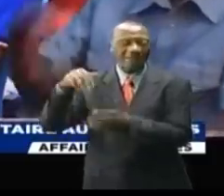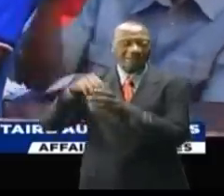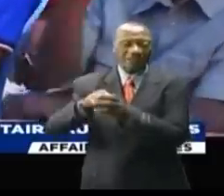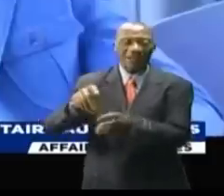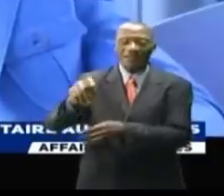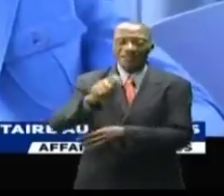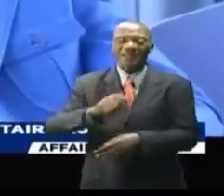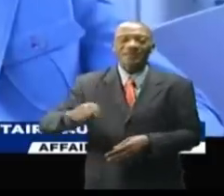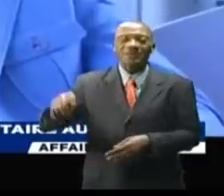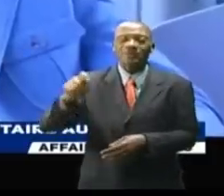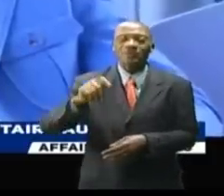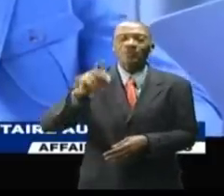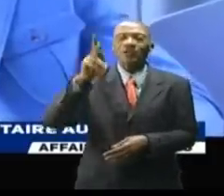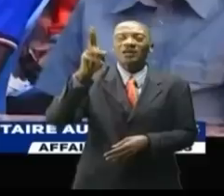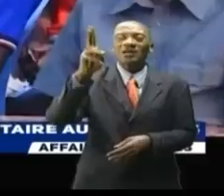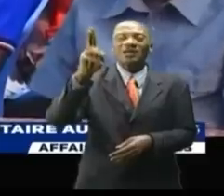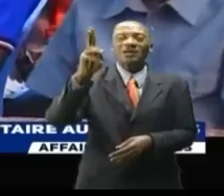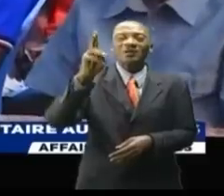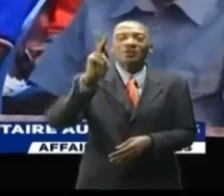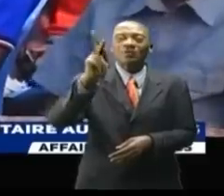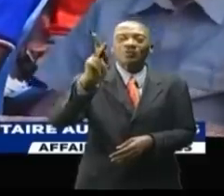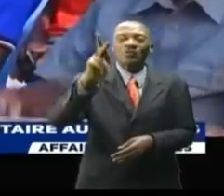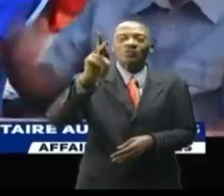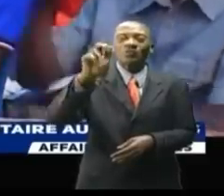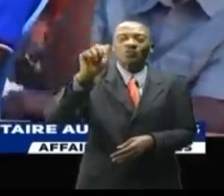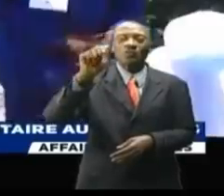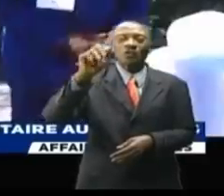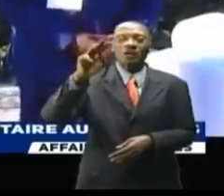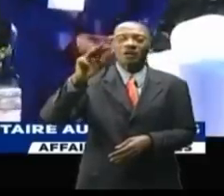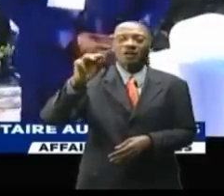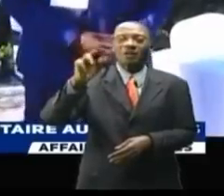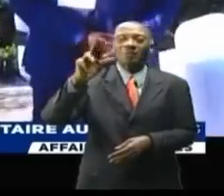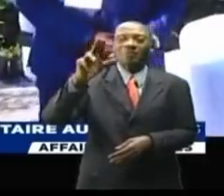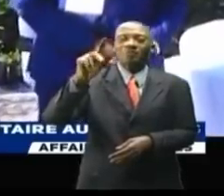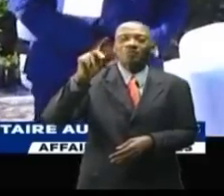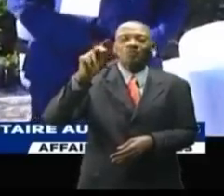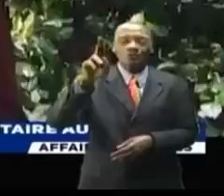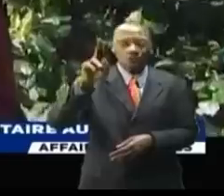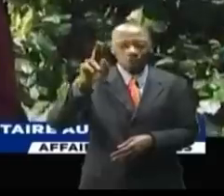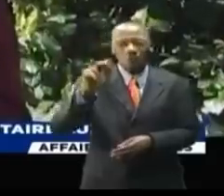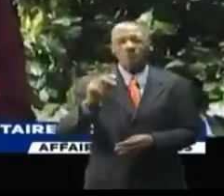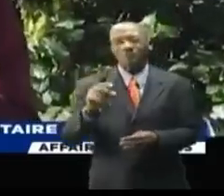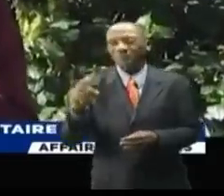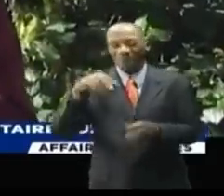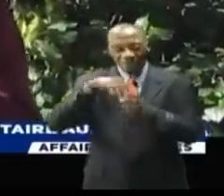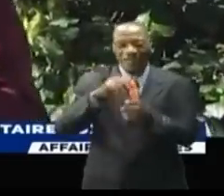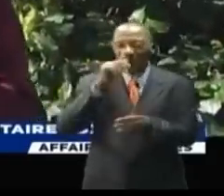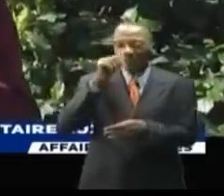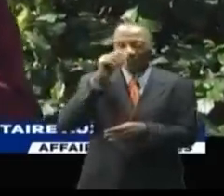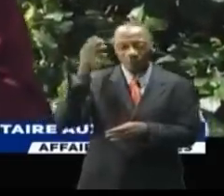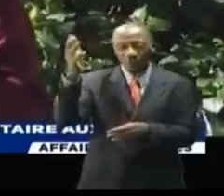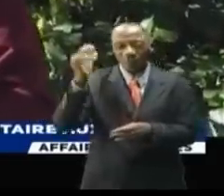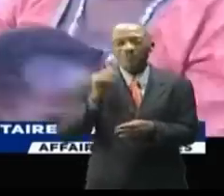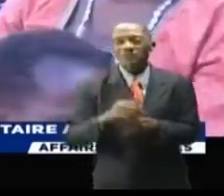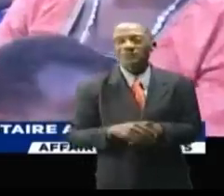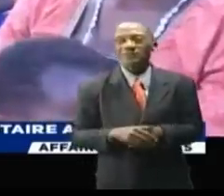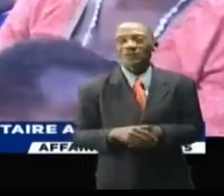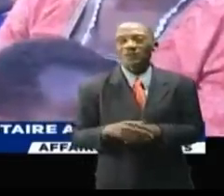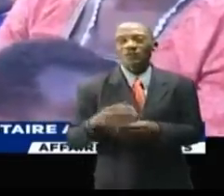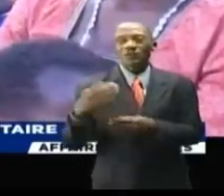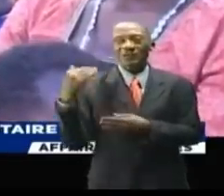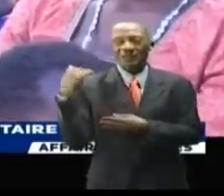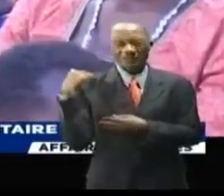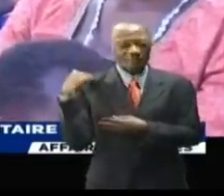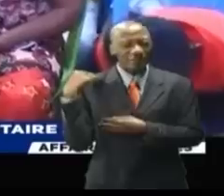mot d'ouverture a été prononcé par l'honorable Nicolas Boulokogou qui a souhaité le succès dans cette opération qui vient de commencer